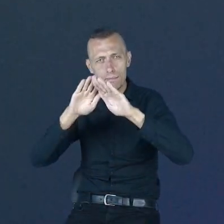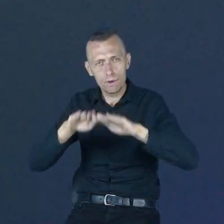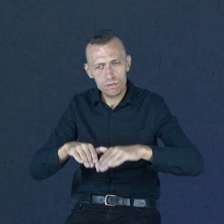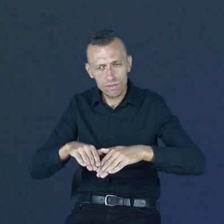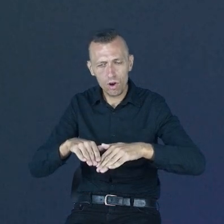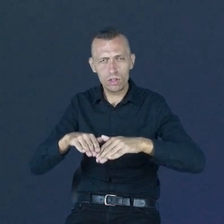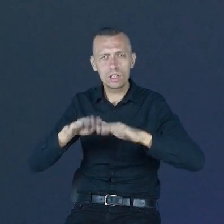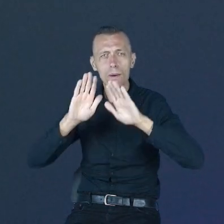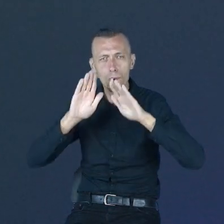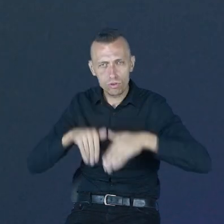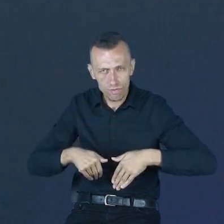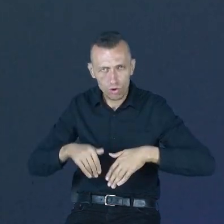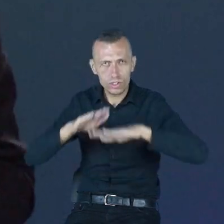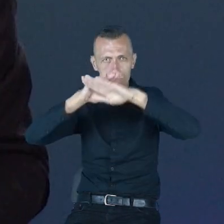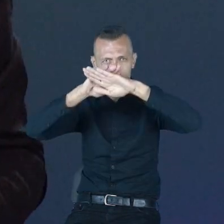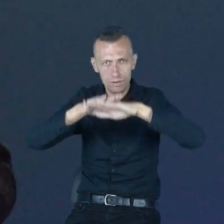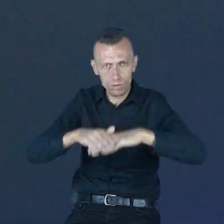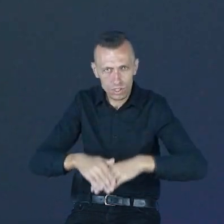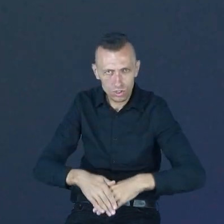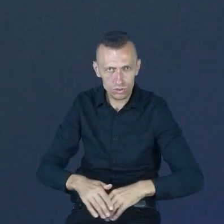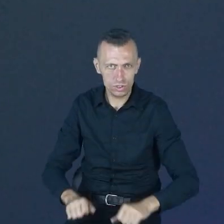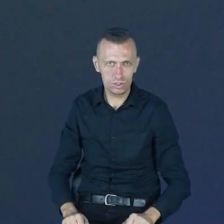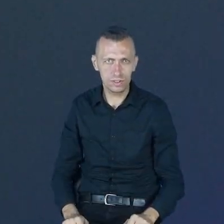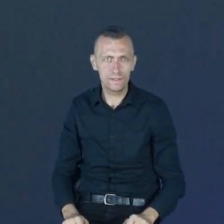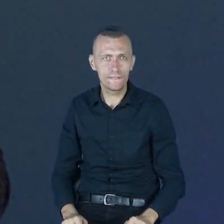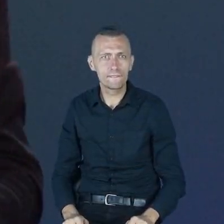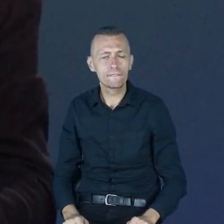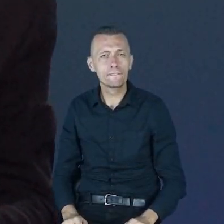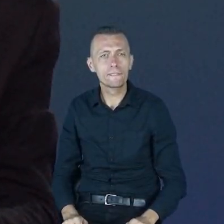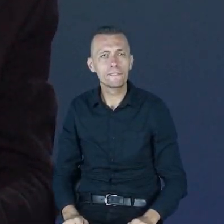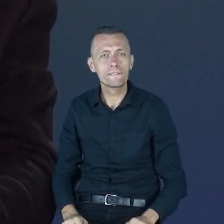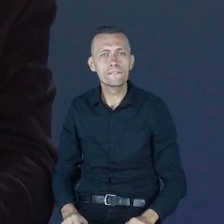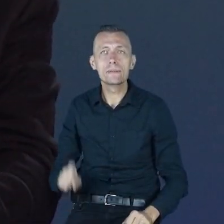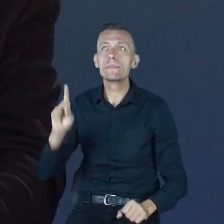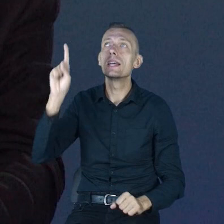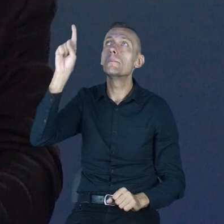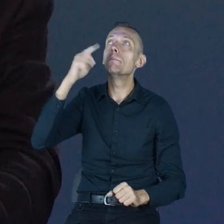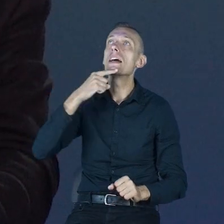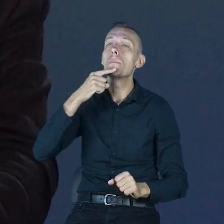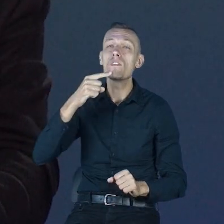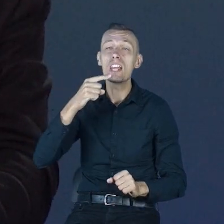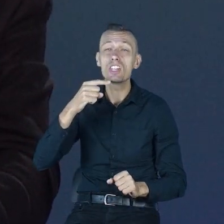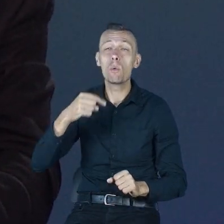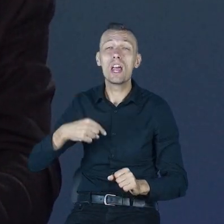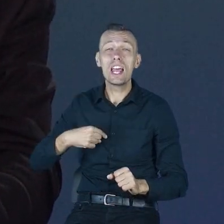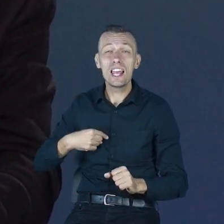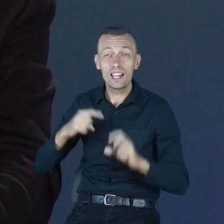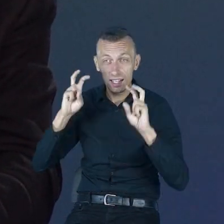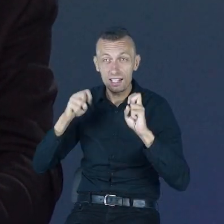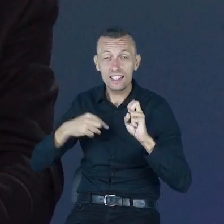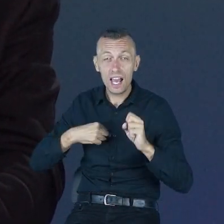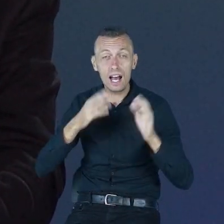się uniżył, to znaczy: ja wiem, że lepiej to dla ciebie będzie, ponieważ przygotowałem ci wywyższenie i będę cię